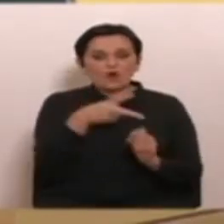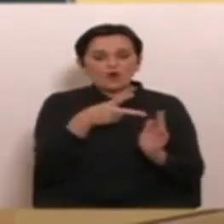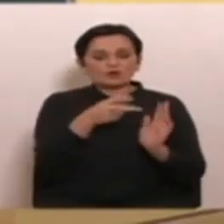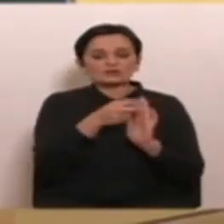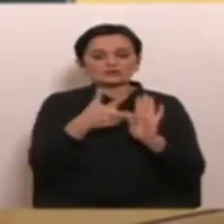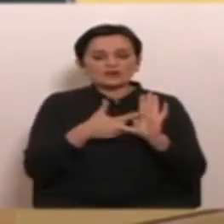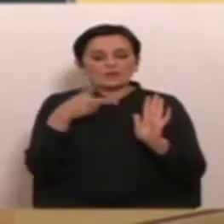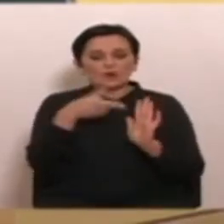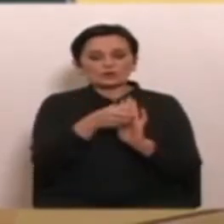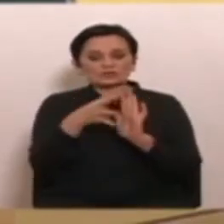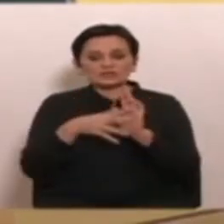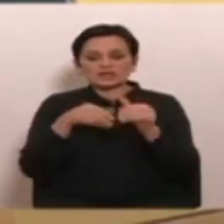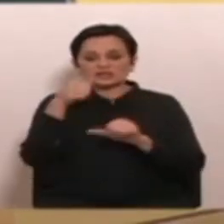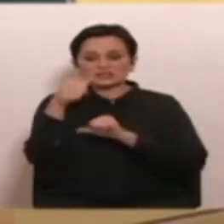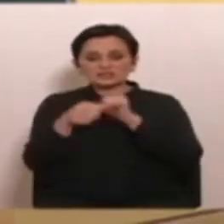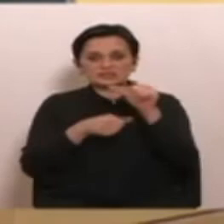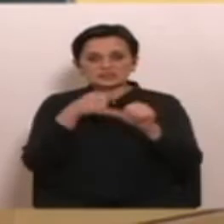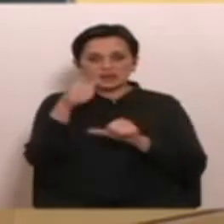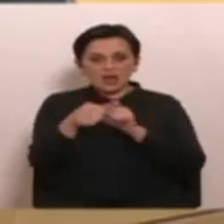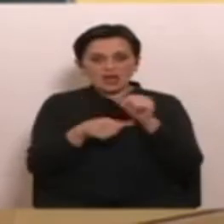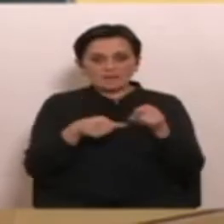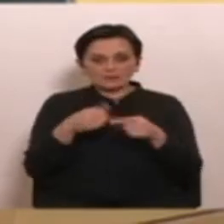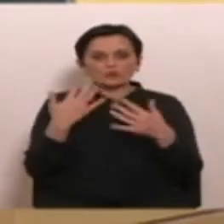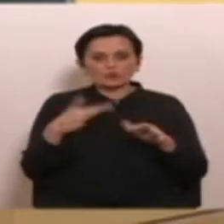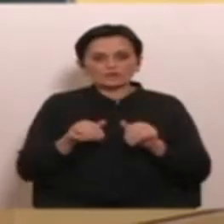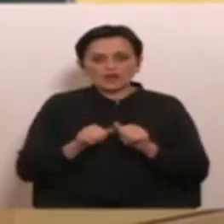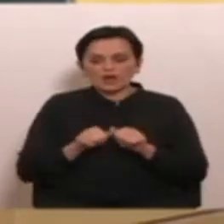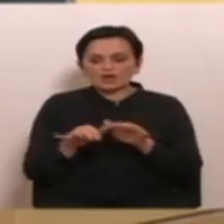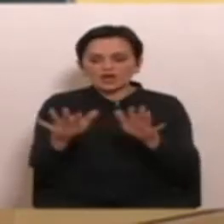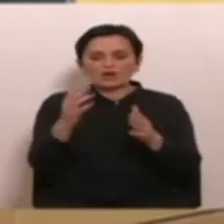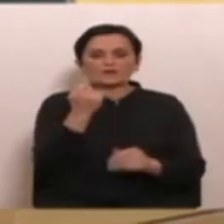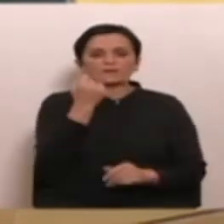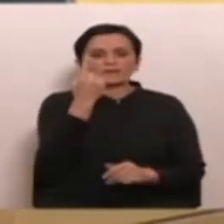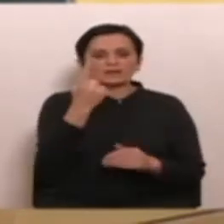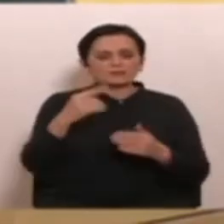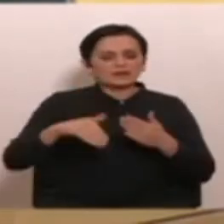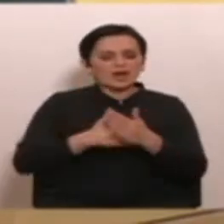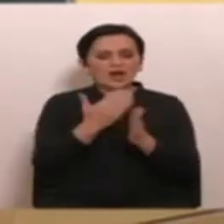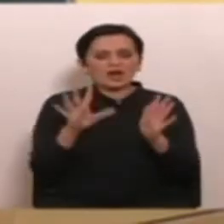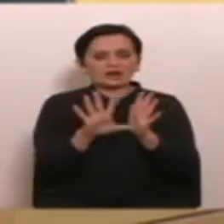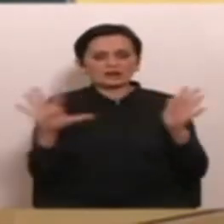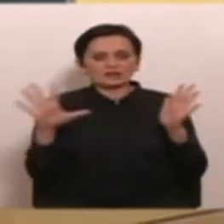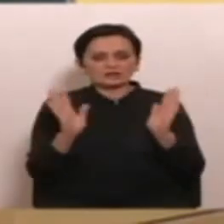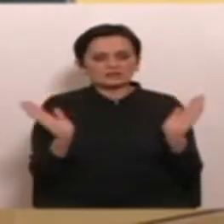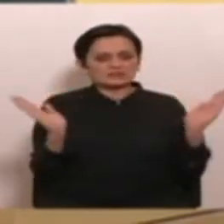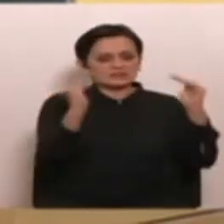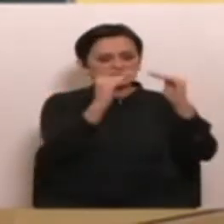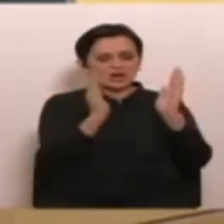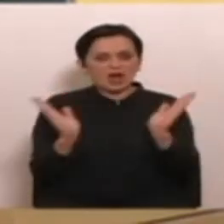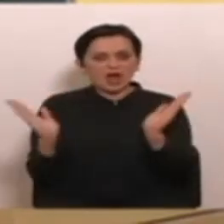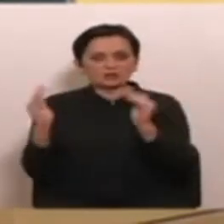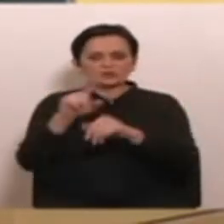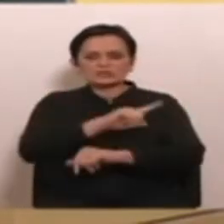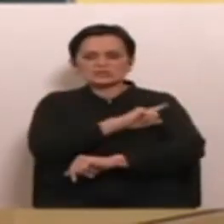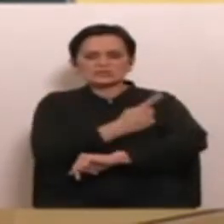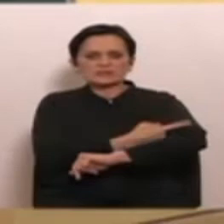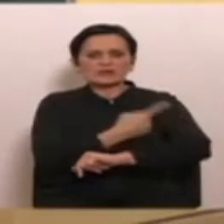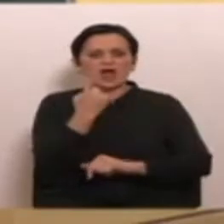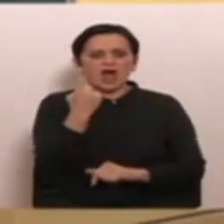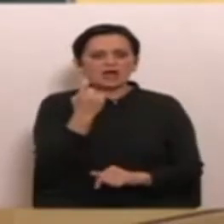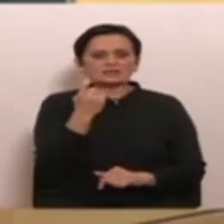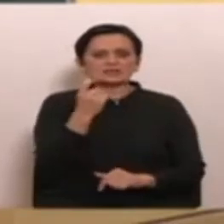წლებში ექსპლუატაციაში გაშვებულია 11 ახალი ჰიდროელექტროსადგური, რომელთა დადგმული სიმძლავრე 100 მეგავატს